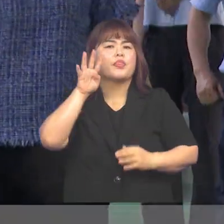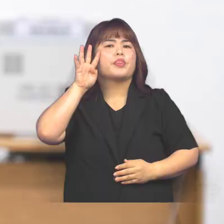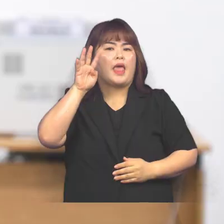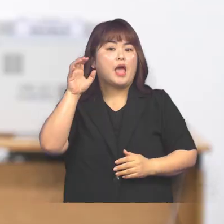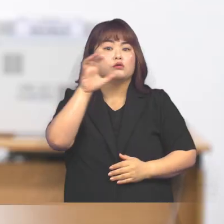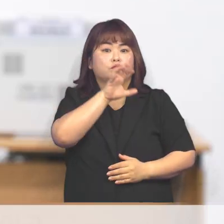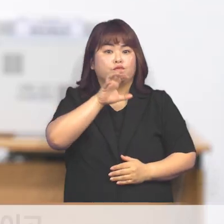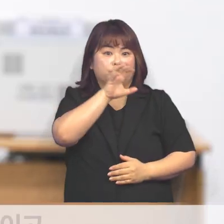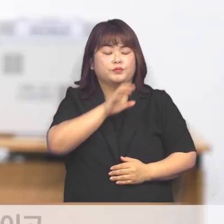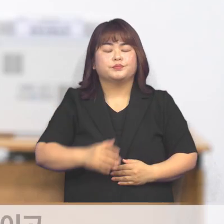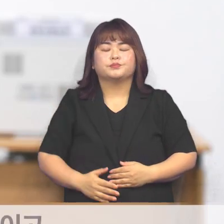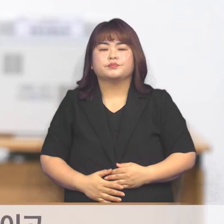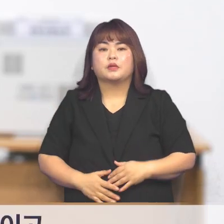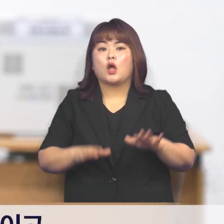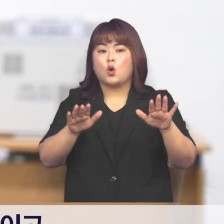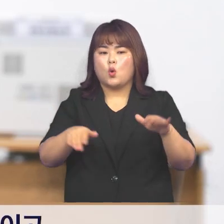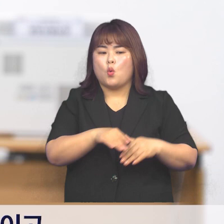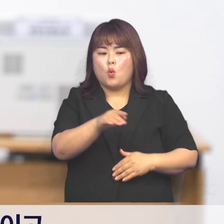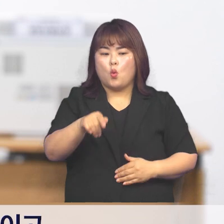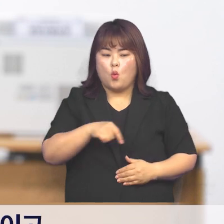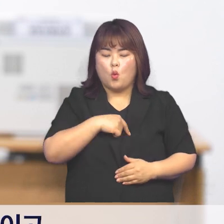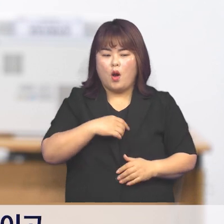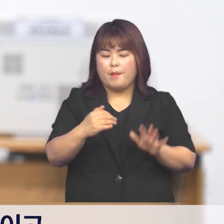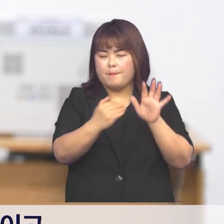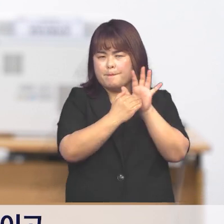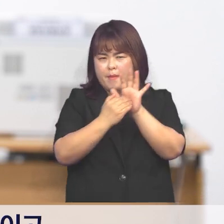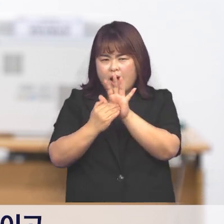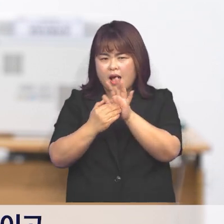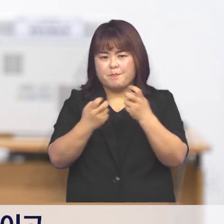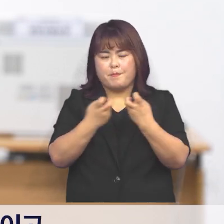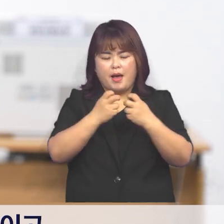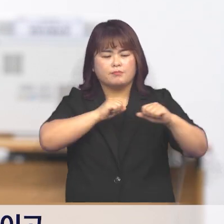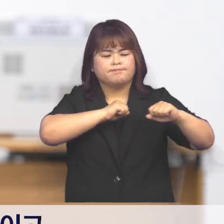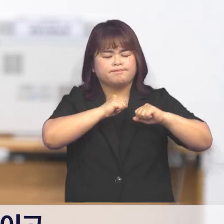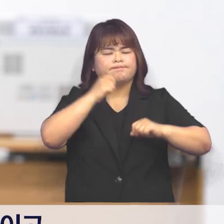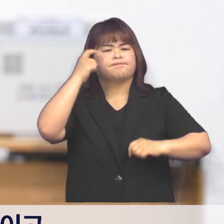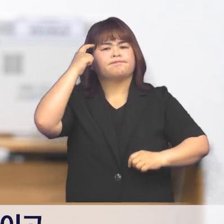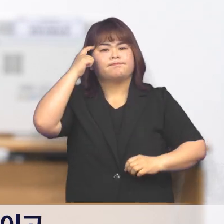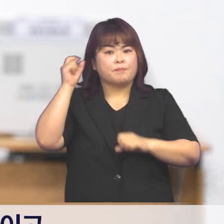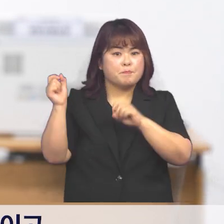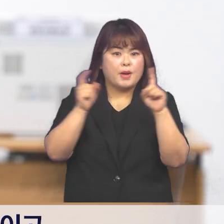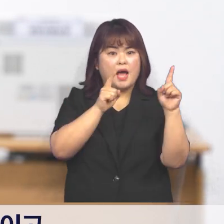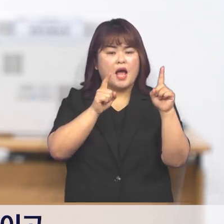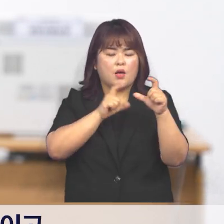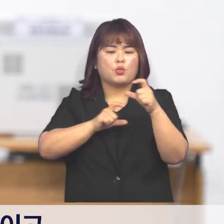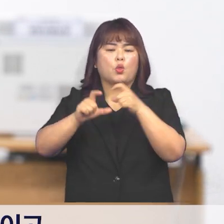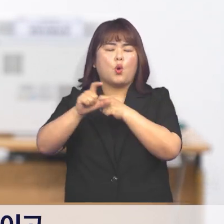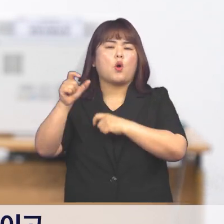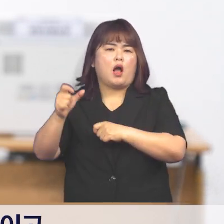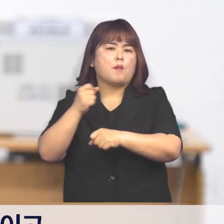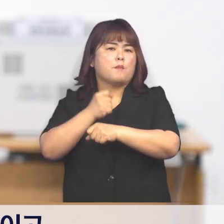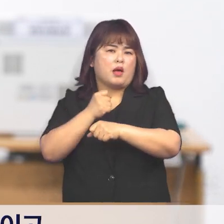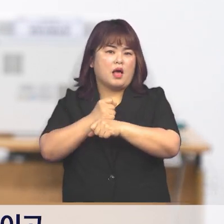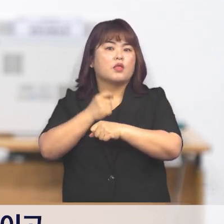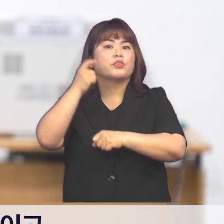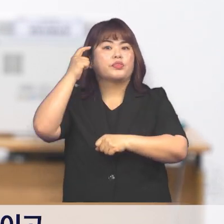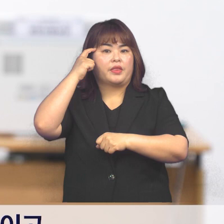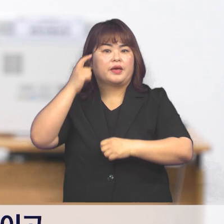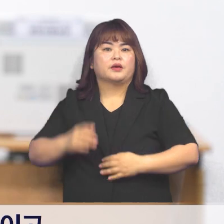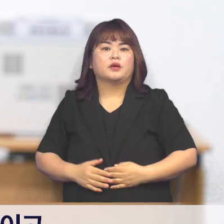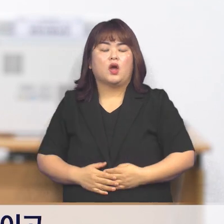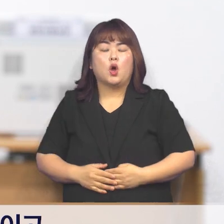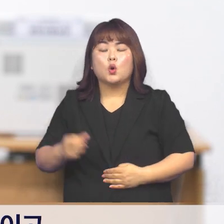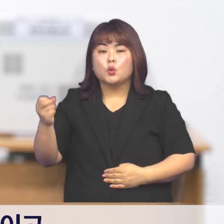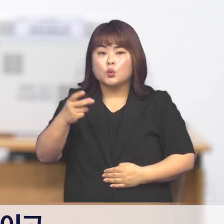우리의 대응태세도 더욱더 경각심을 갖고 강화해야 되겠다 이런 생각이고 우리